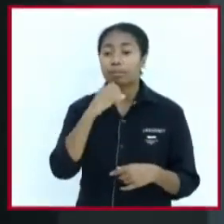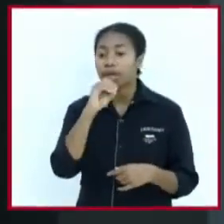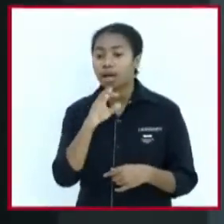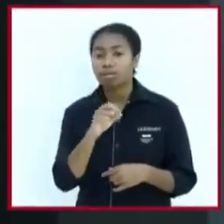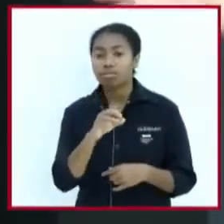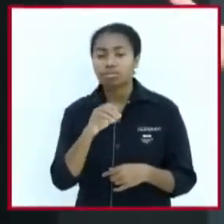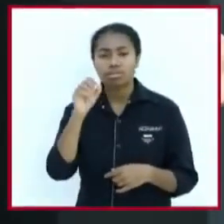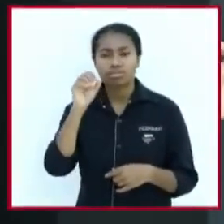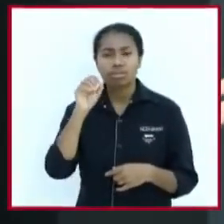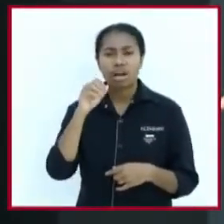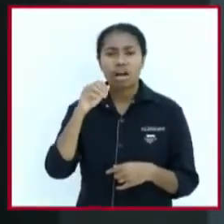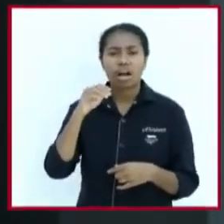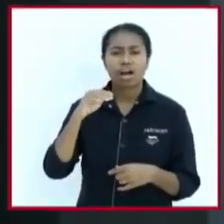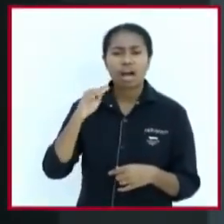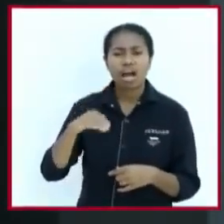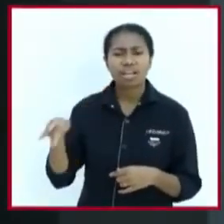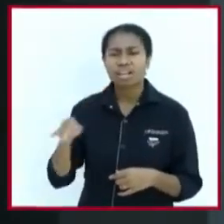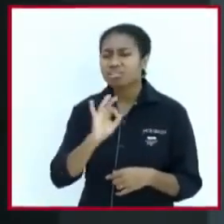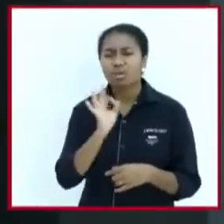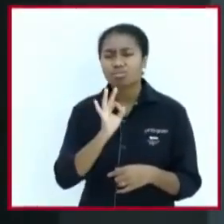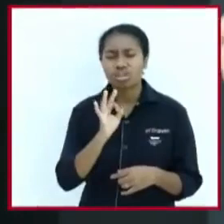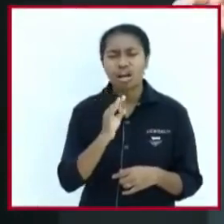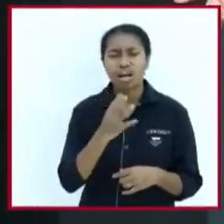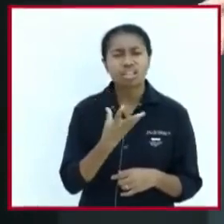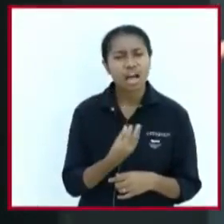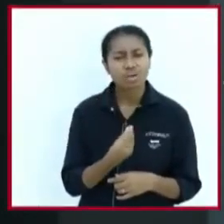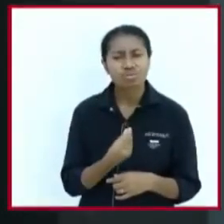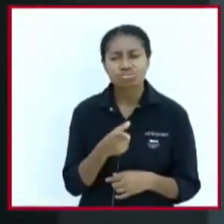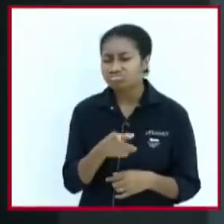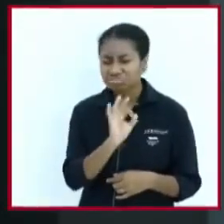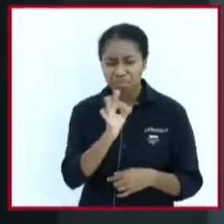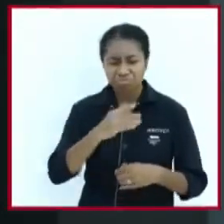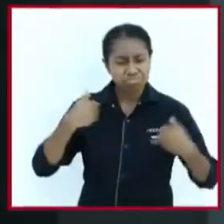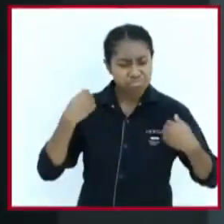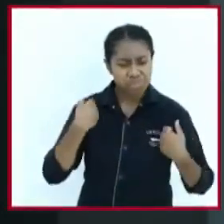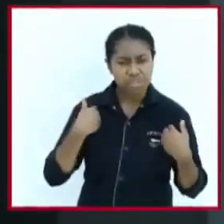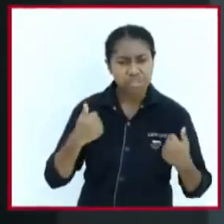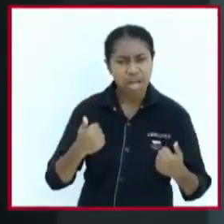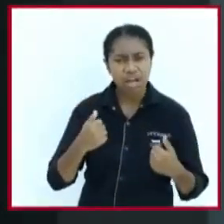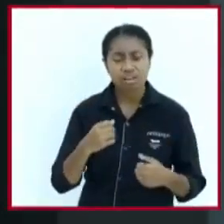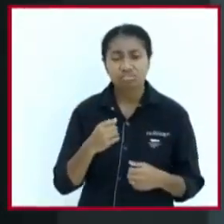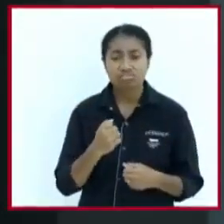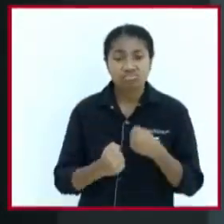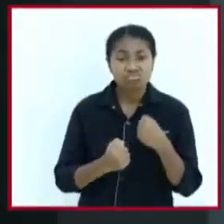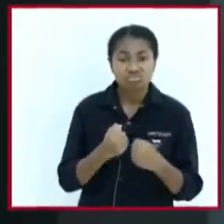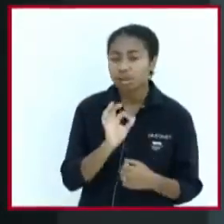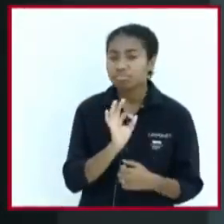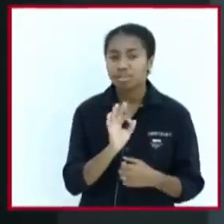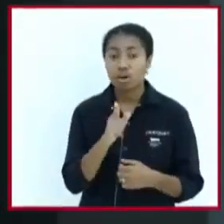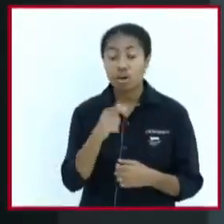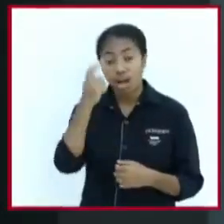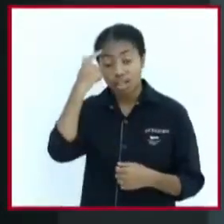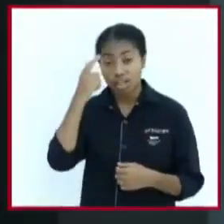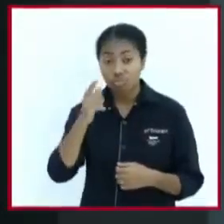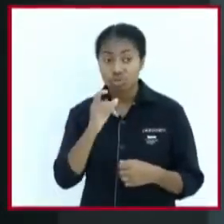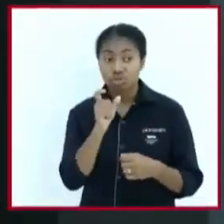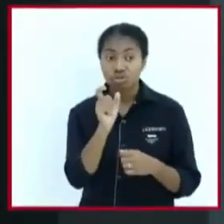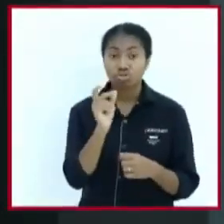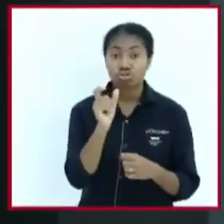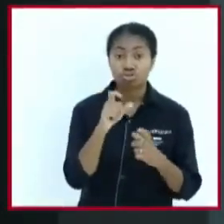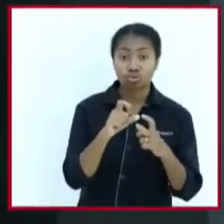kepiting ketiga tidak bisa keluar Loh ikan cuma pret keluar kalau Adek tahu jurus kepiting